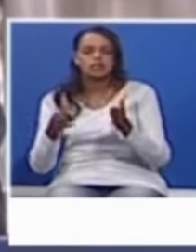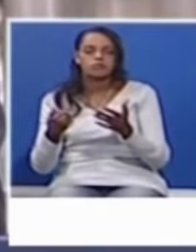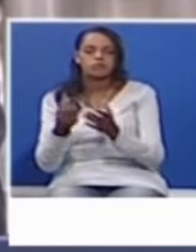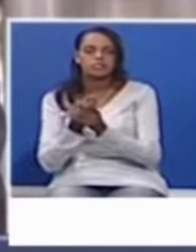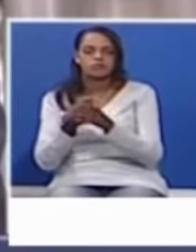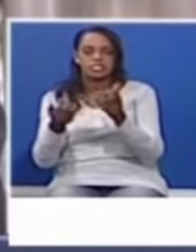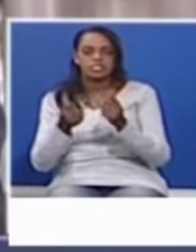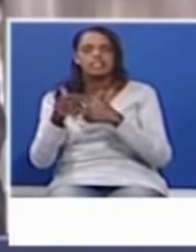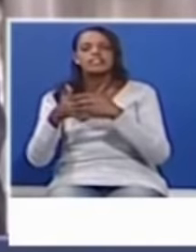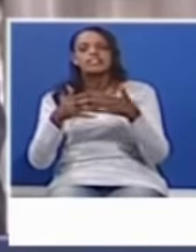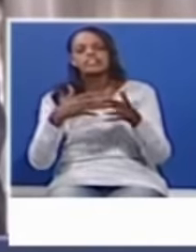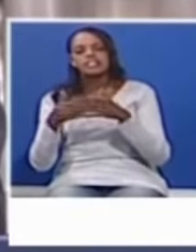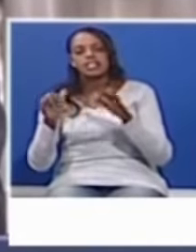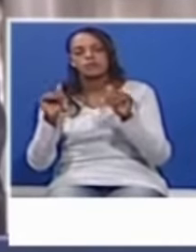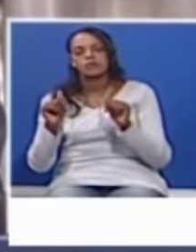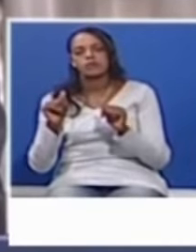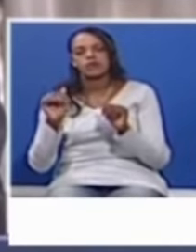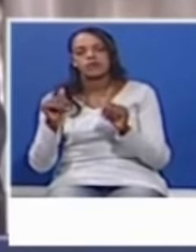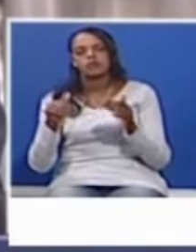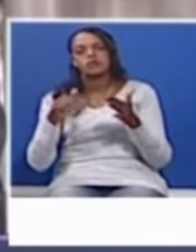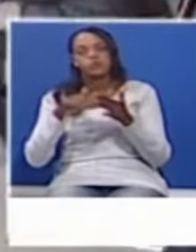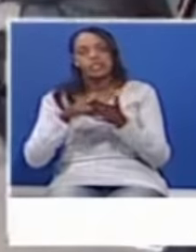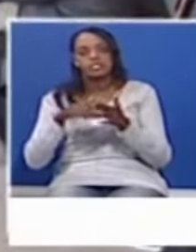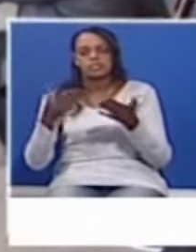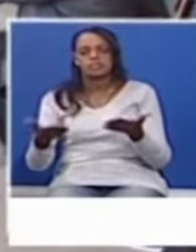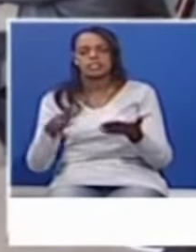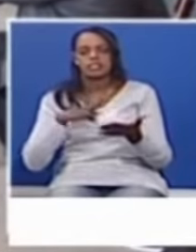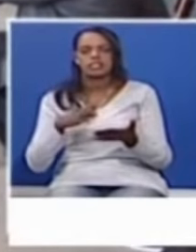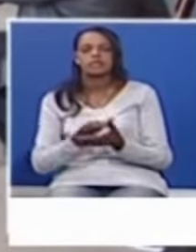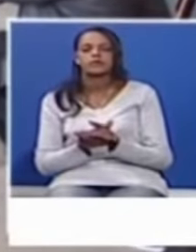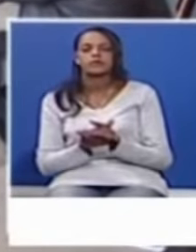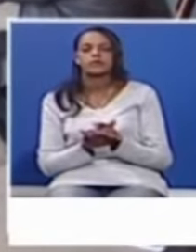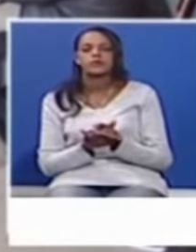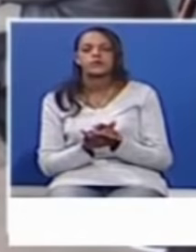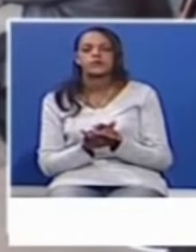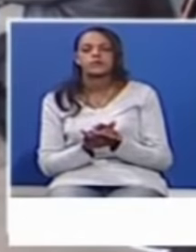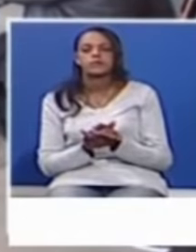ስራሕ ከካየድ ምዃኑ እዩ ኣብዚ ደረጃ እዚ ኢና በፂሕና ዘለና